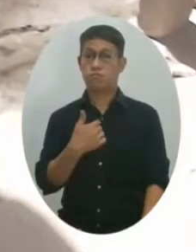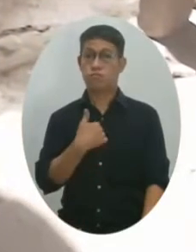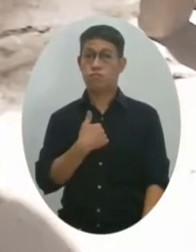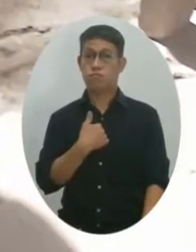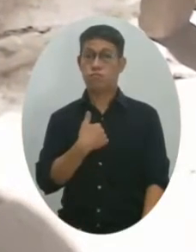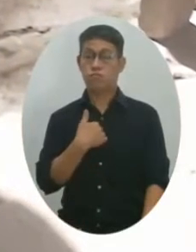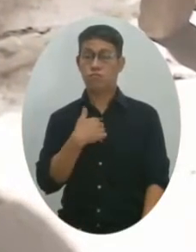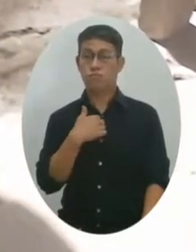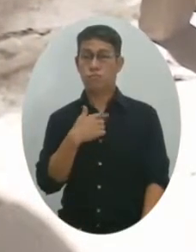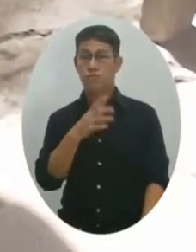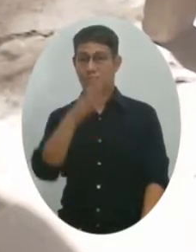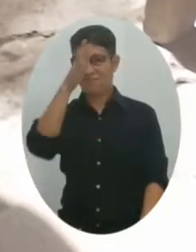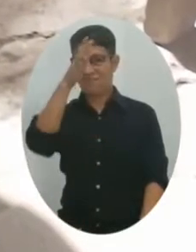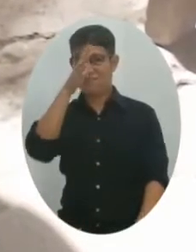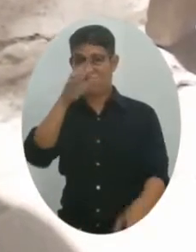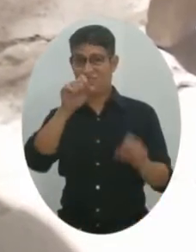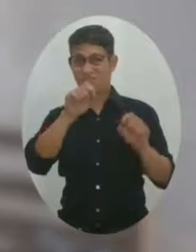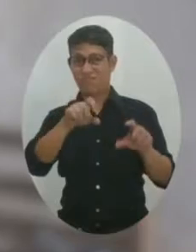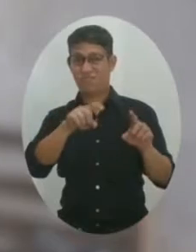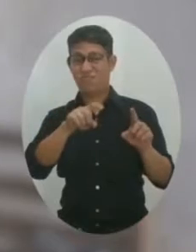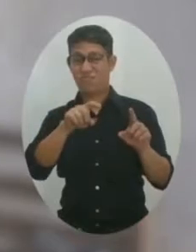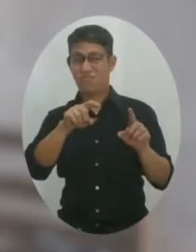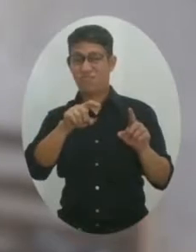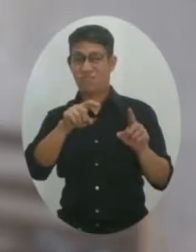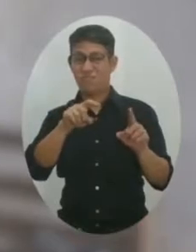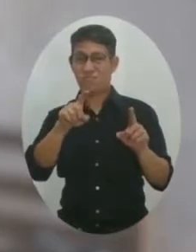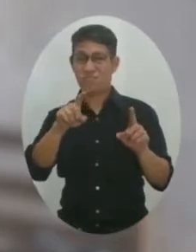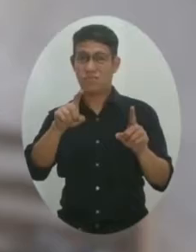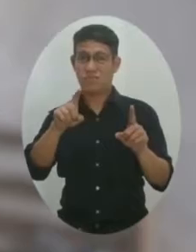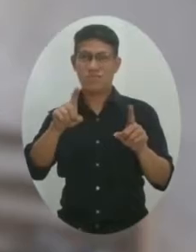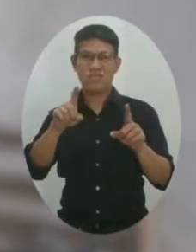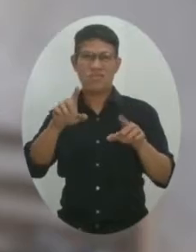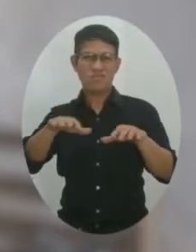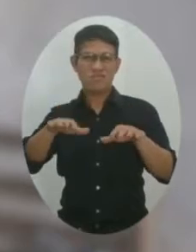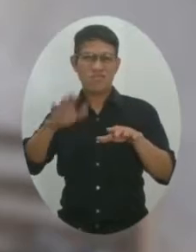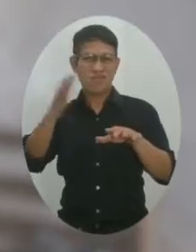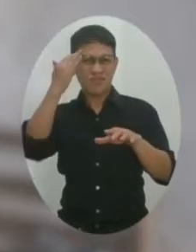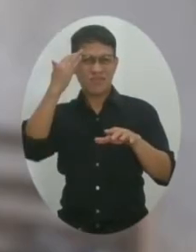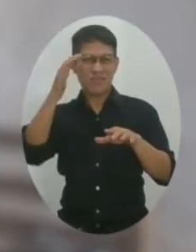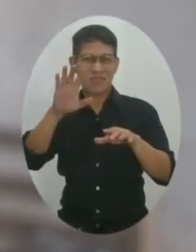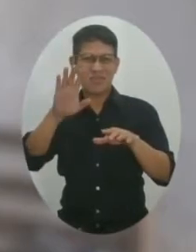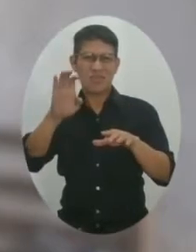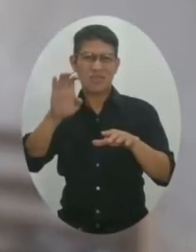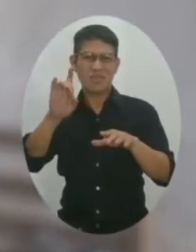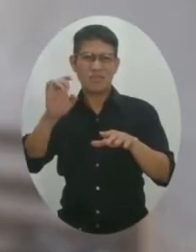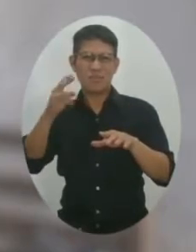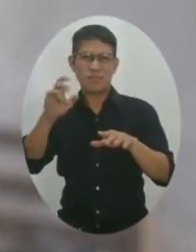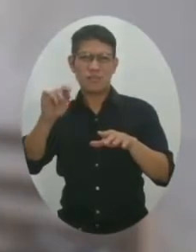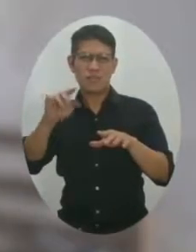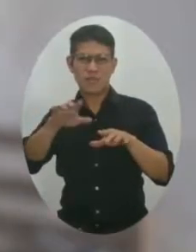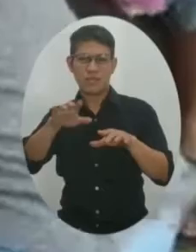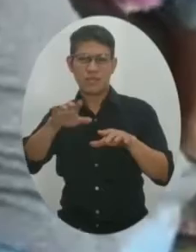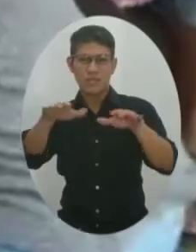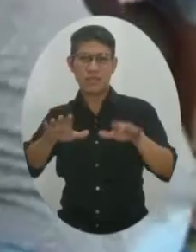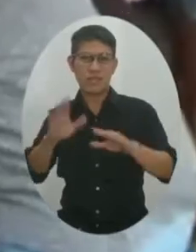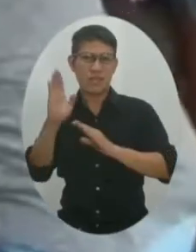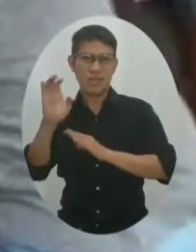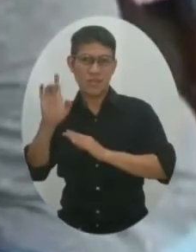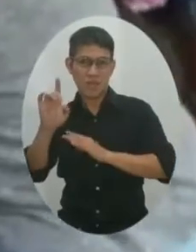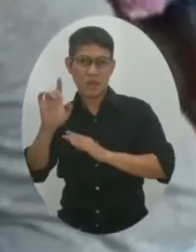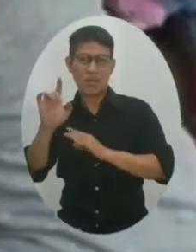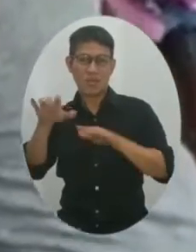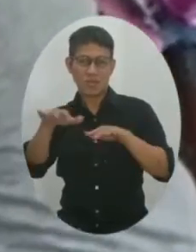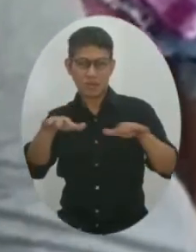Mama ko po ay isang vendor ng pundak, bedsheet. Sila po ay nagtitinda sa kunsansang mga lugar. Pero